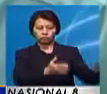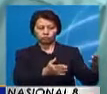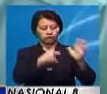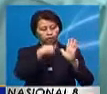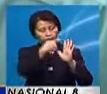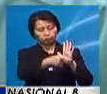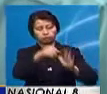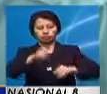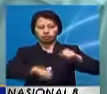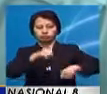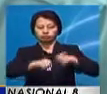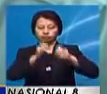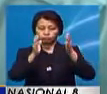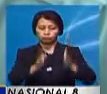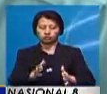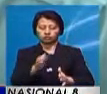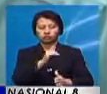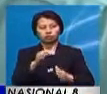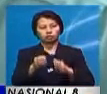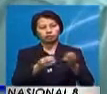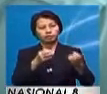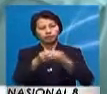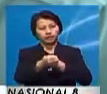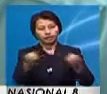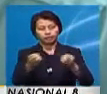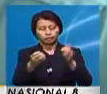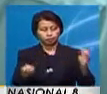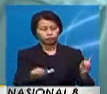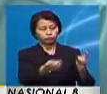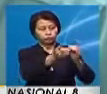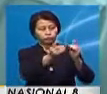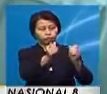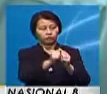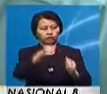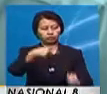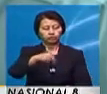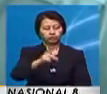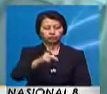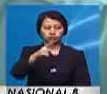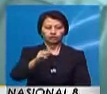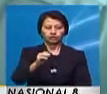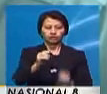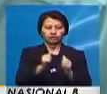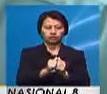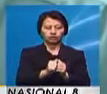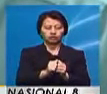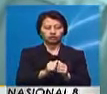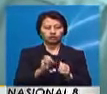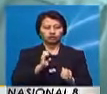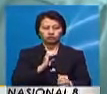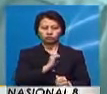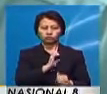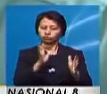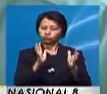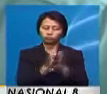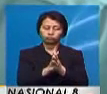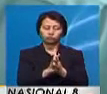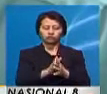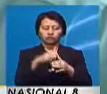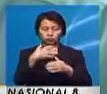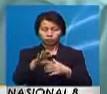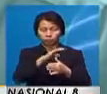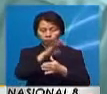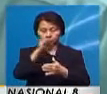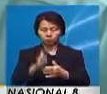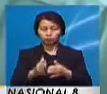juga kita punya management berjumpa dengan pihak PKBM berserta dengan ESCO di semua sekali. Jadi kita akan nak selesai masalah